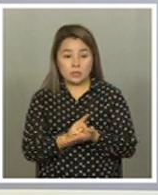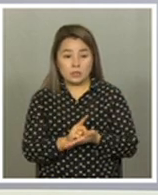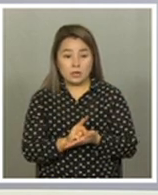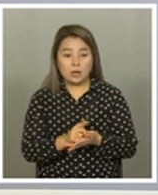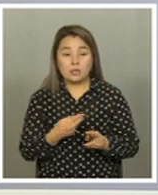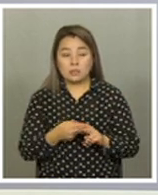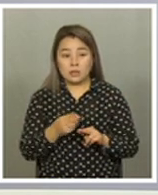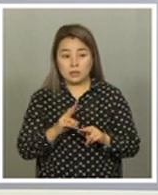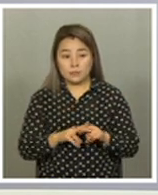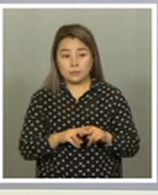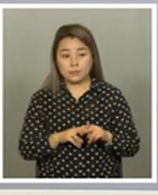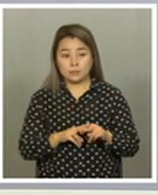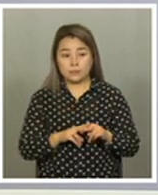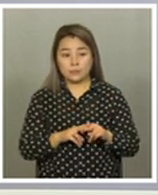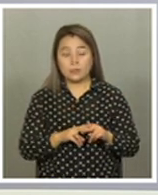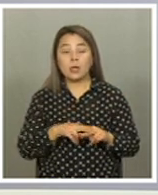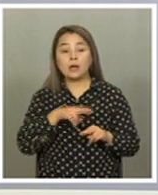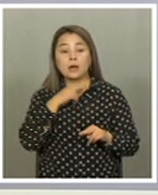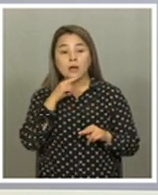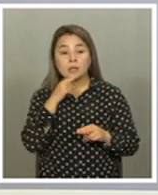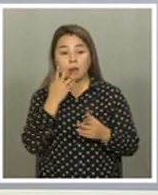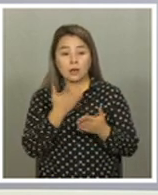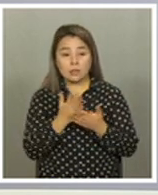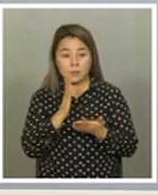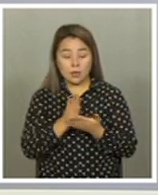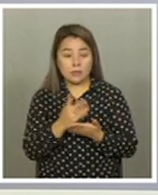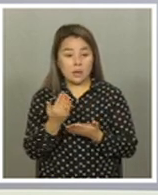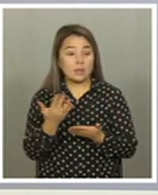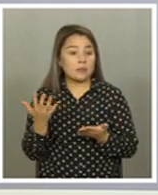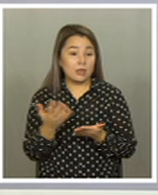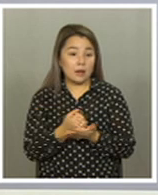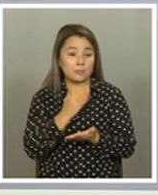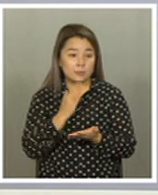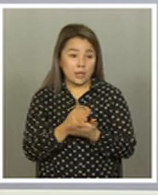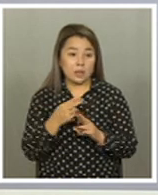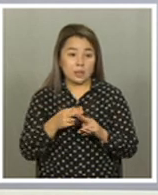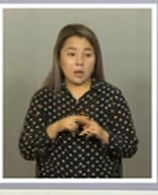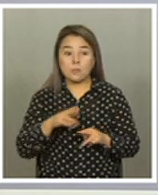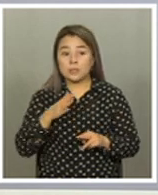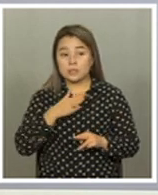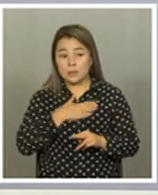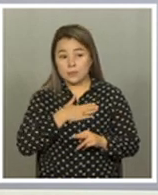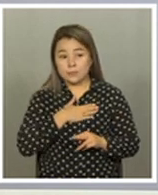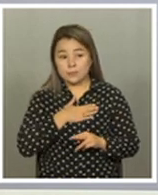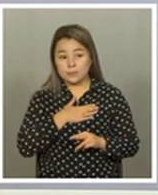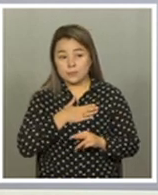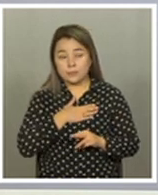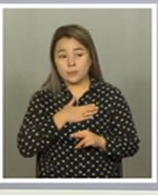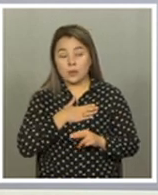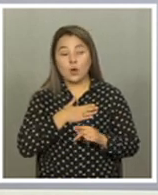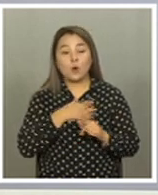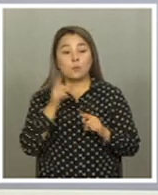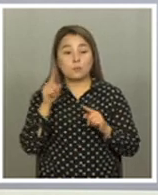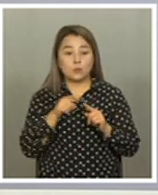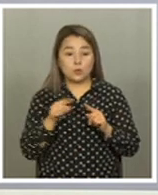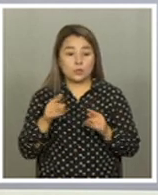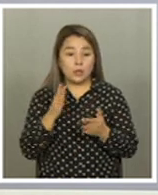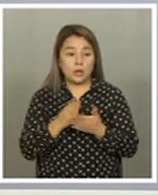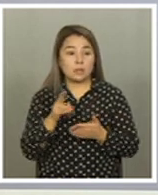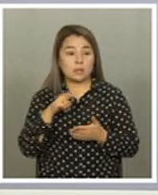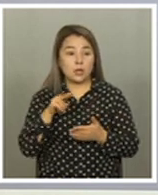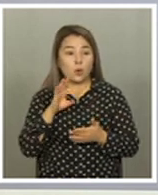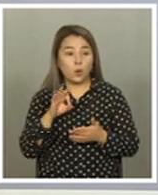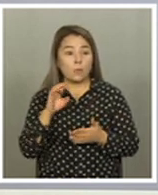Ал қарасаңыздар, сіздер тапқан боларсыздар, бізде мінекей, мына бұрыштар, яғни D, O,